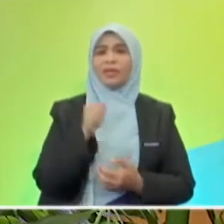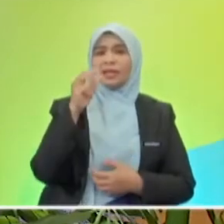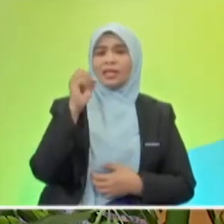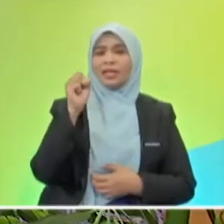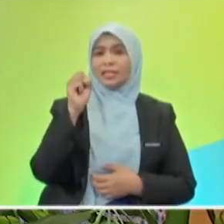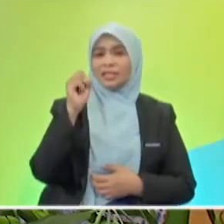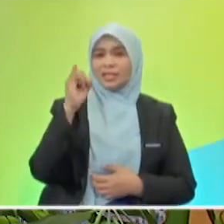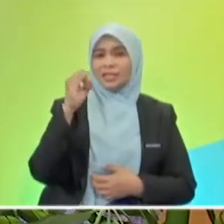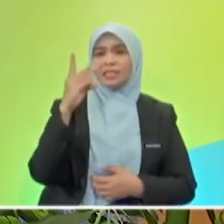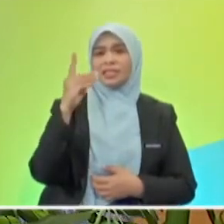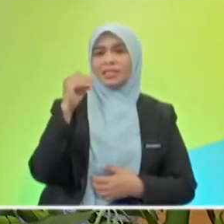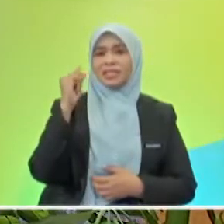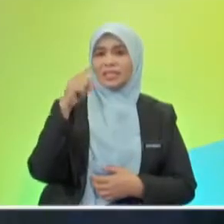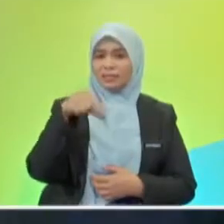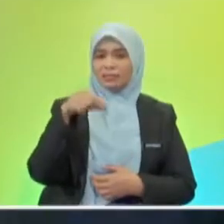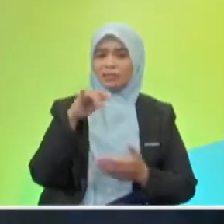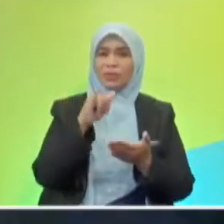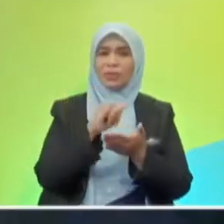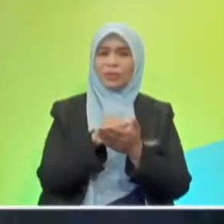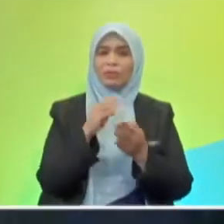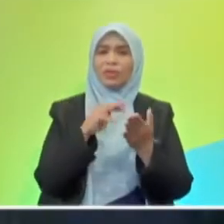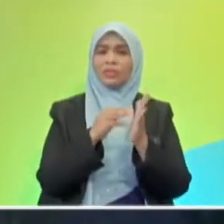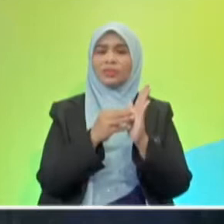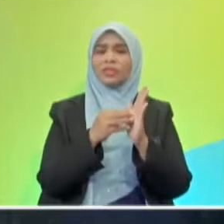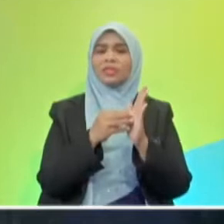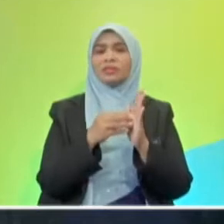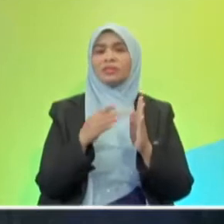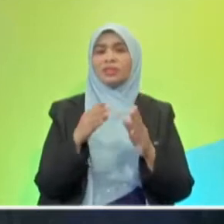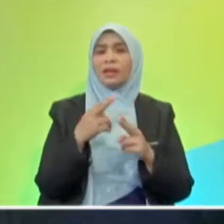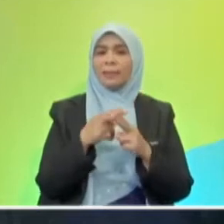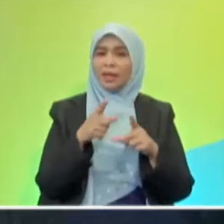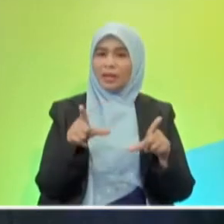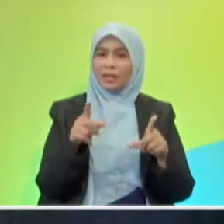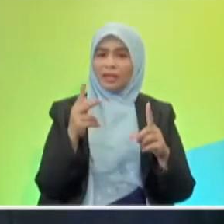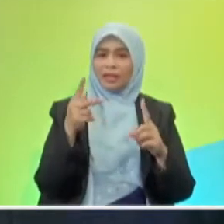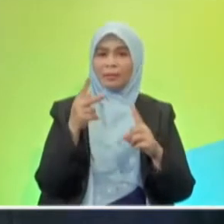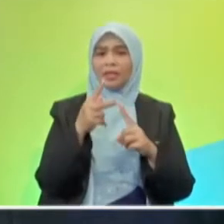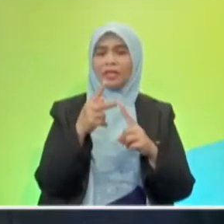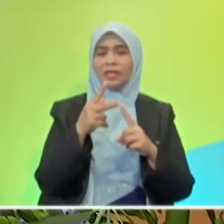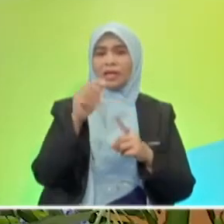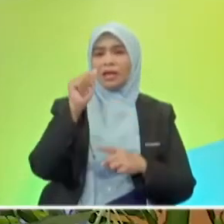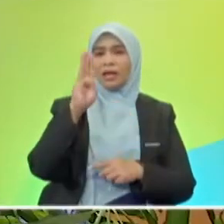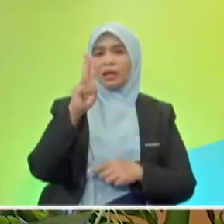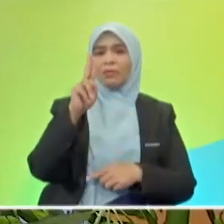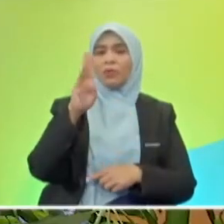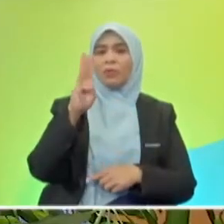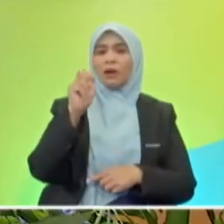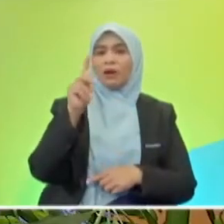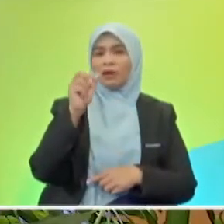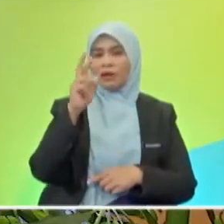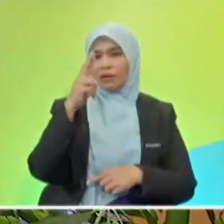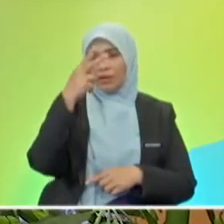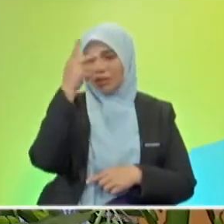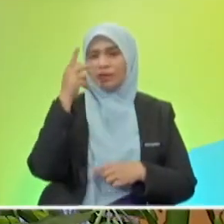hidupkan kepada gelaran Sayyidina Abu Bakar yang mana beliau sentiasa eh bercakap benar